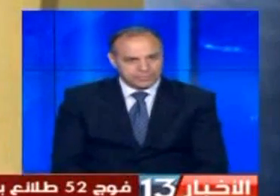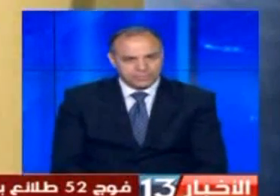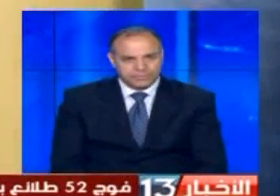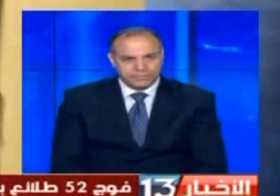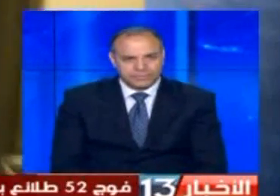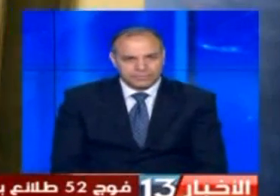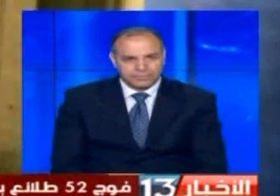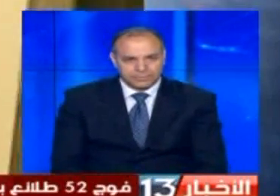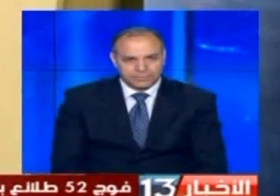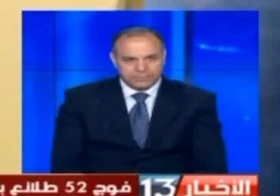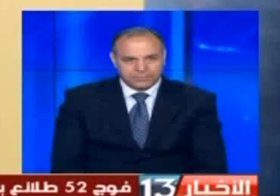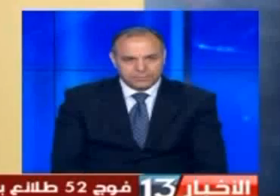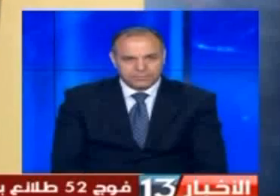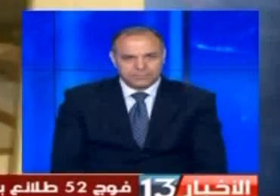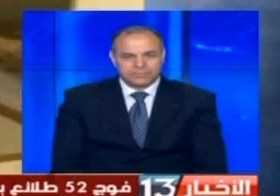الموره